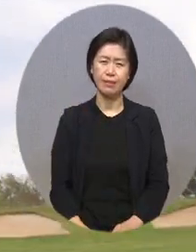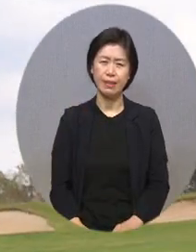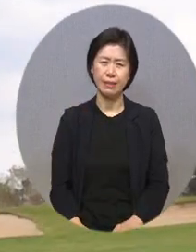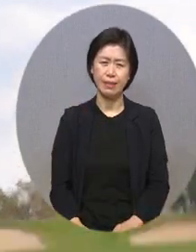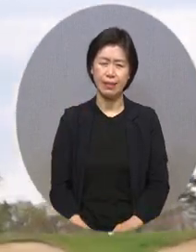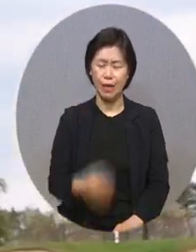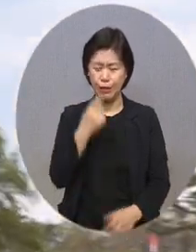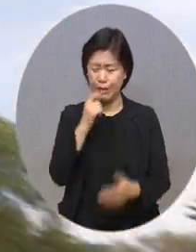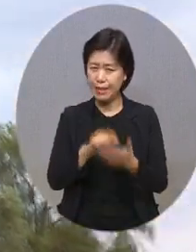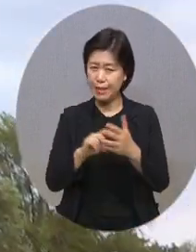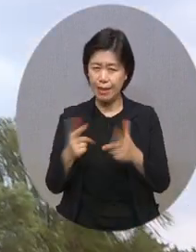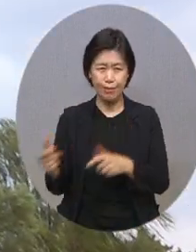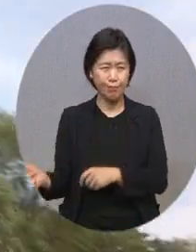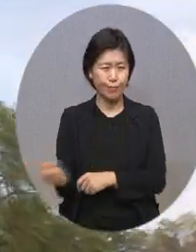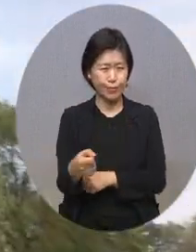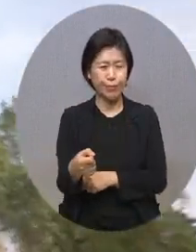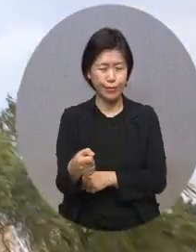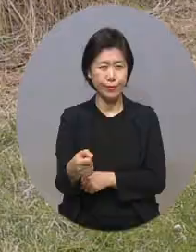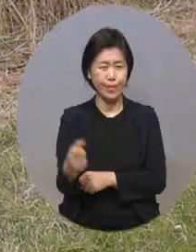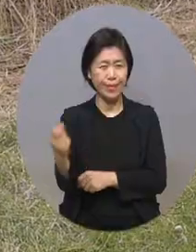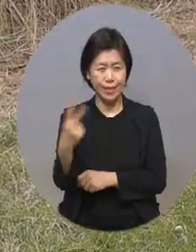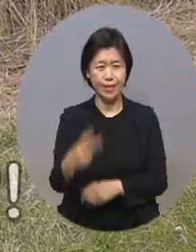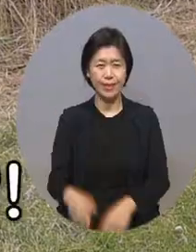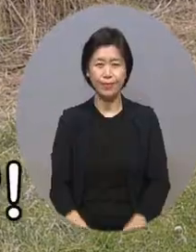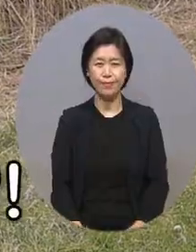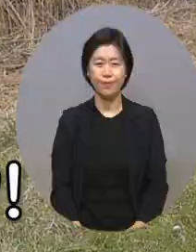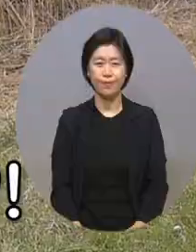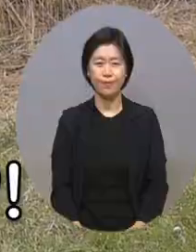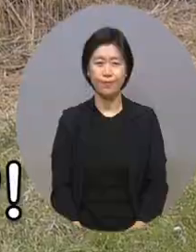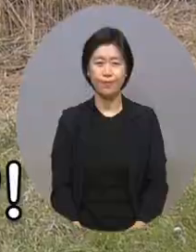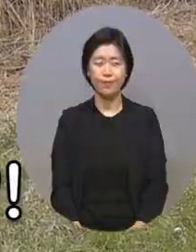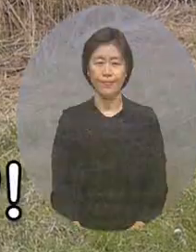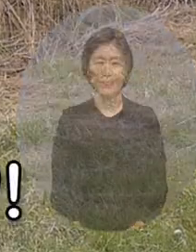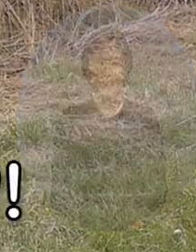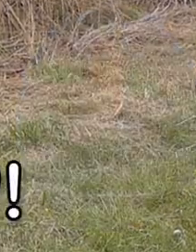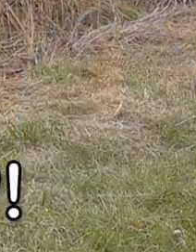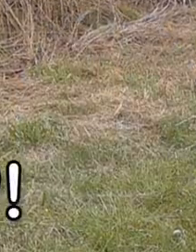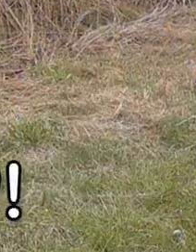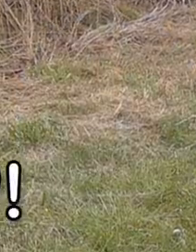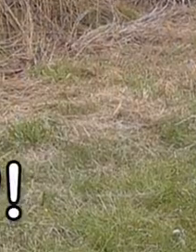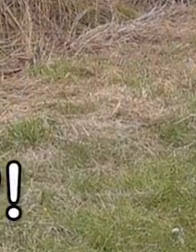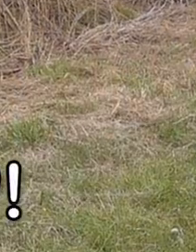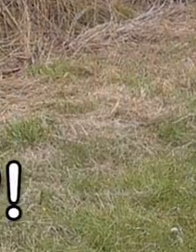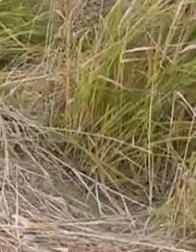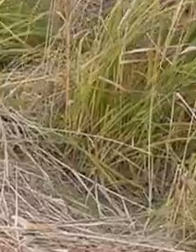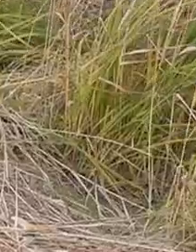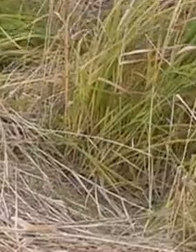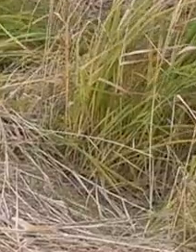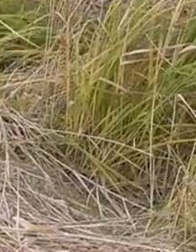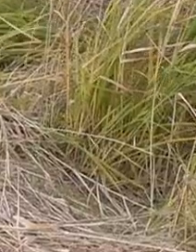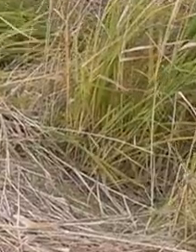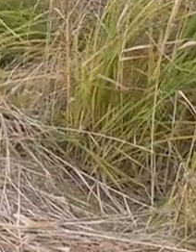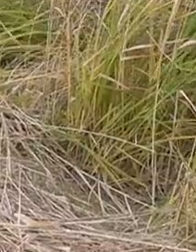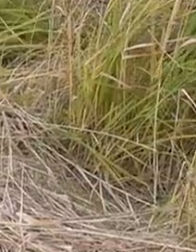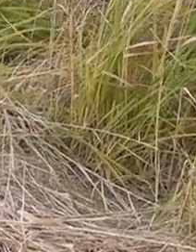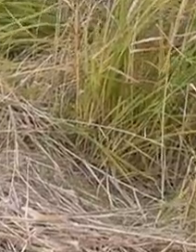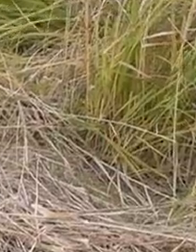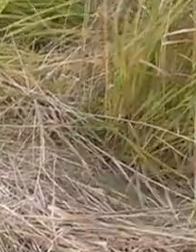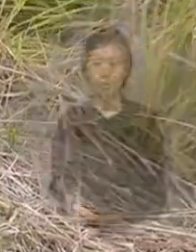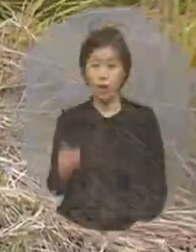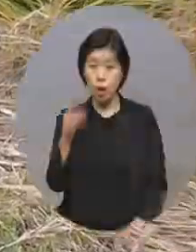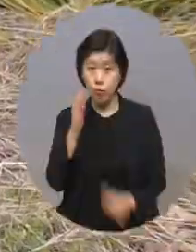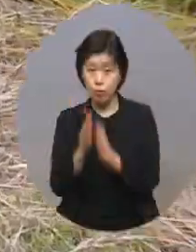위험한 플레이를 했네요. 우투어. 와, 이거 진짜 치기 어려워. 이 풀은 움직일 수